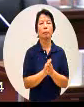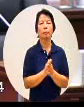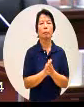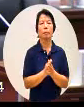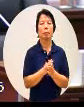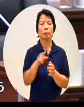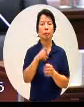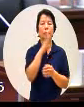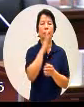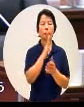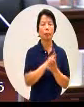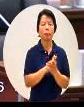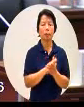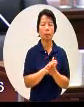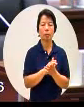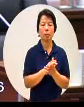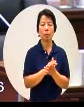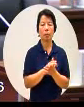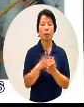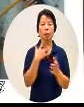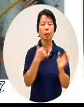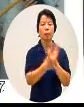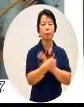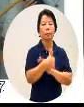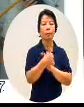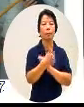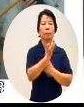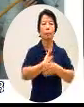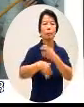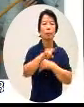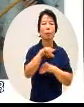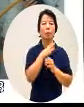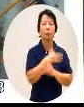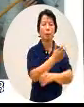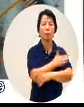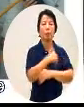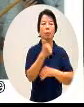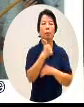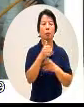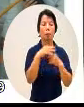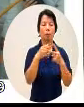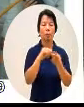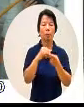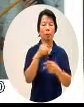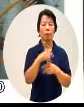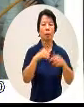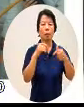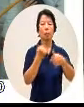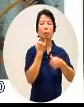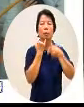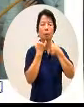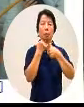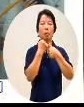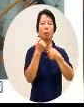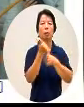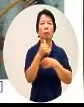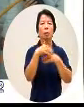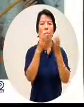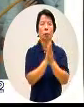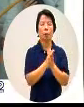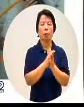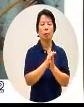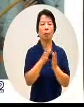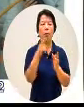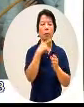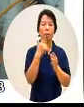這是舞台劇這是陳人碑這是何聰明這是天若光舞台劇